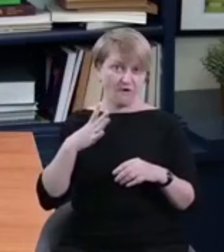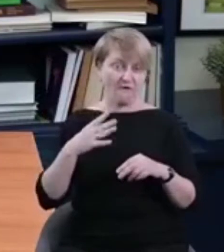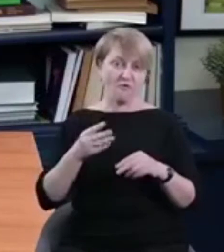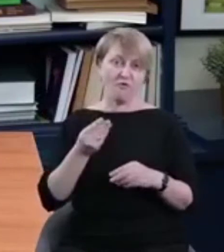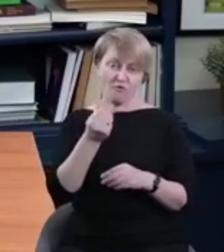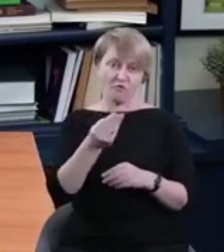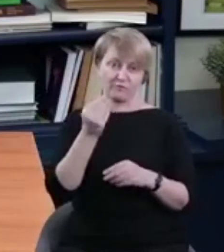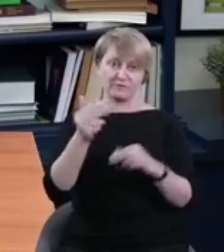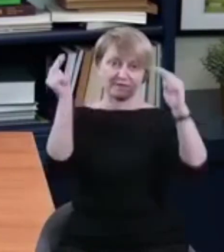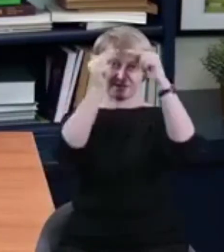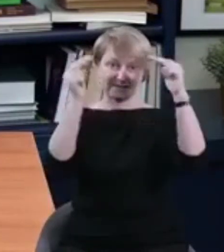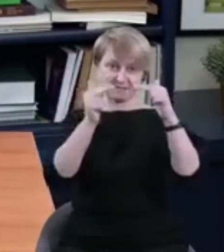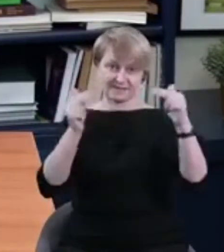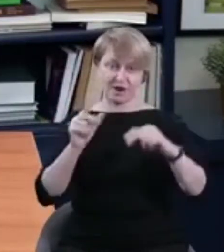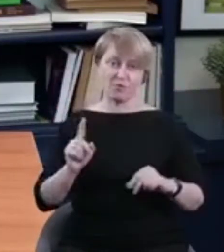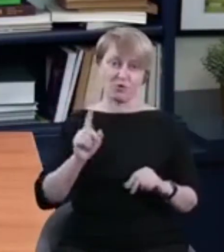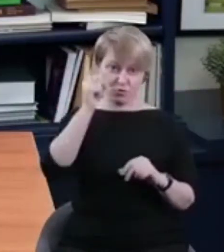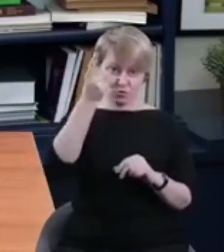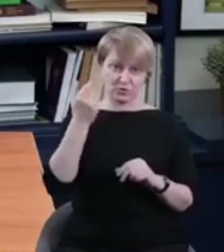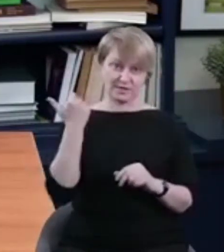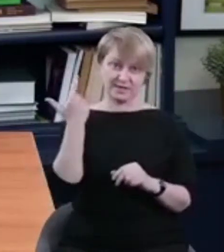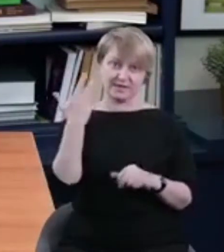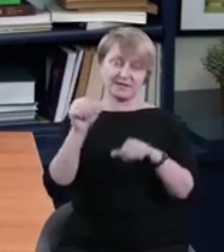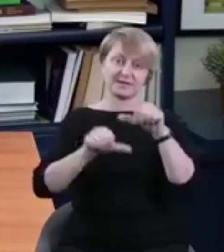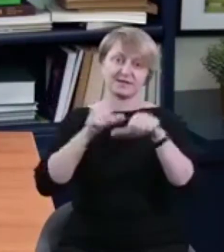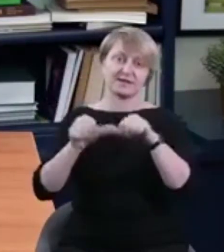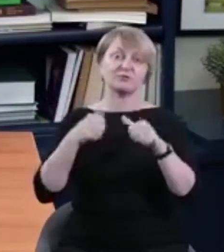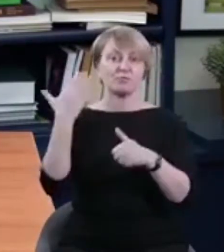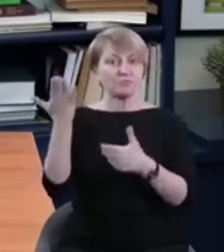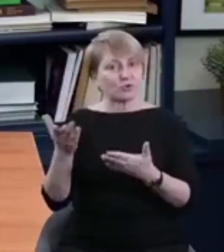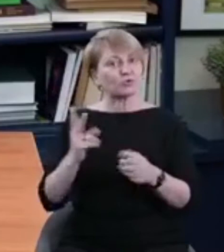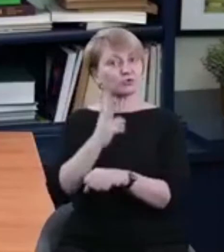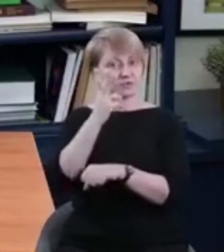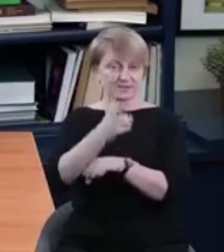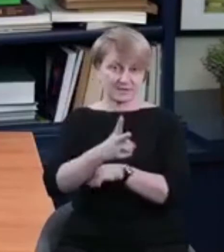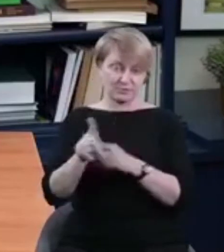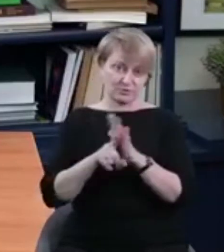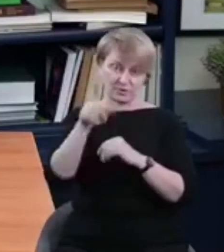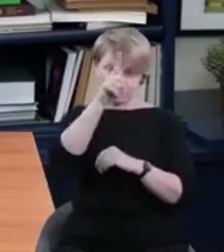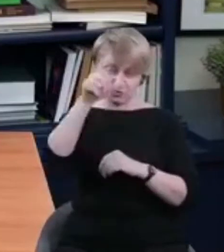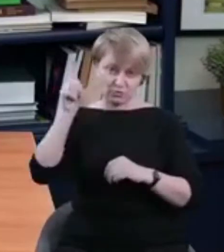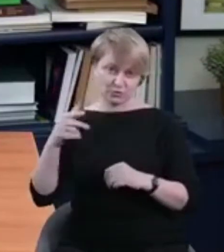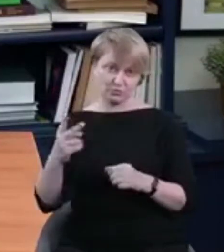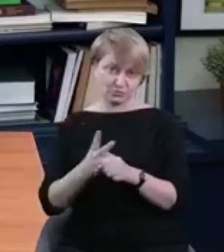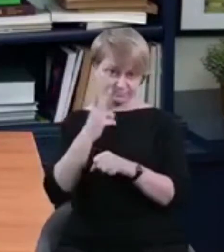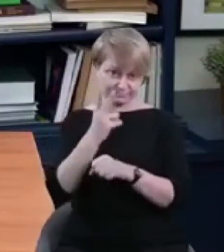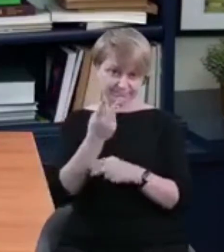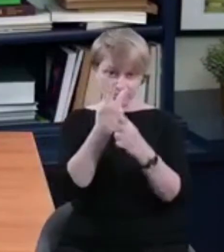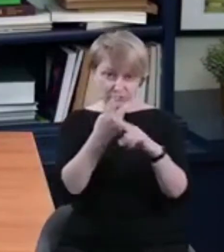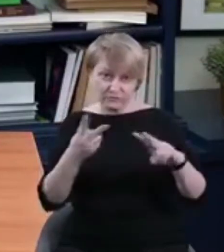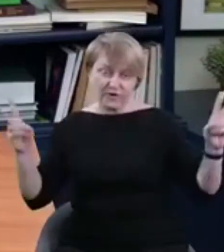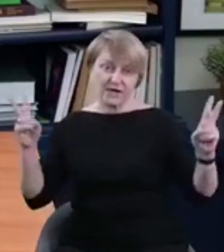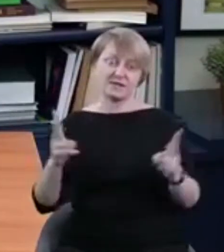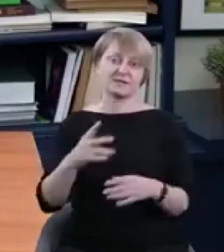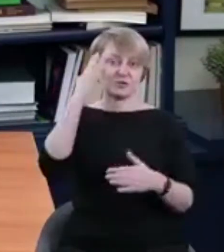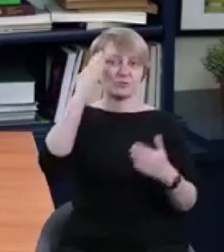ten który parę lat temu udostępniliśmy dla was który możemy możecie w tej chwili odwiedzać i i poznawać historię i